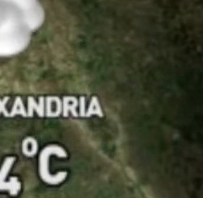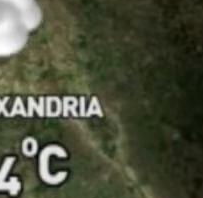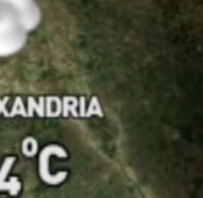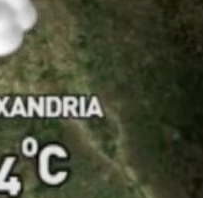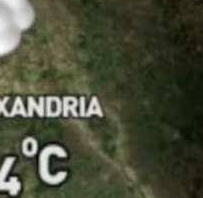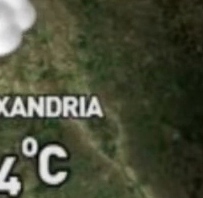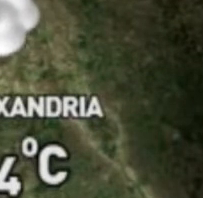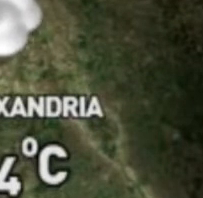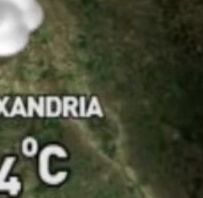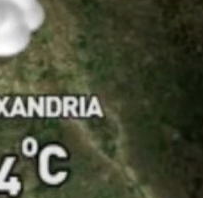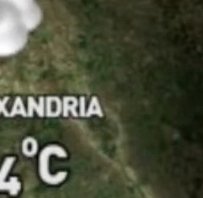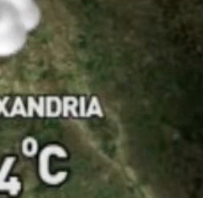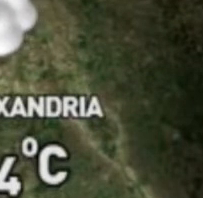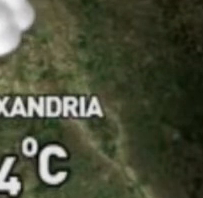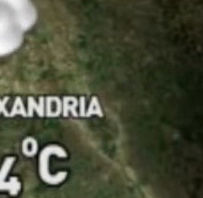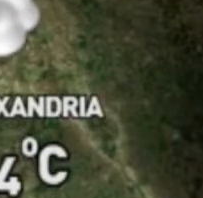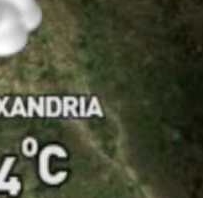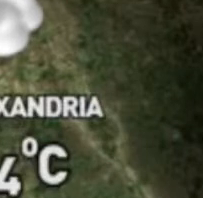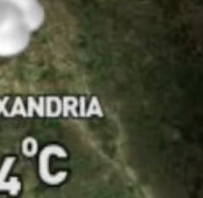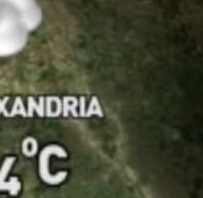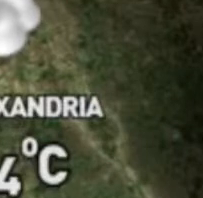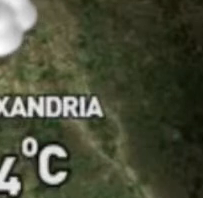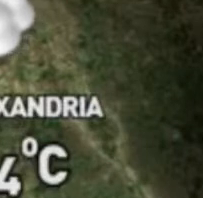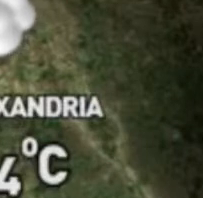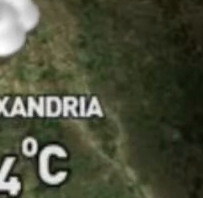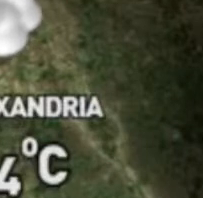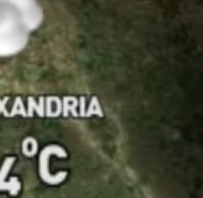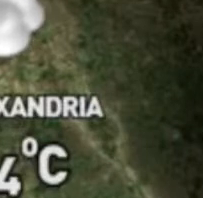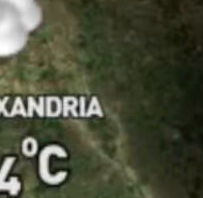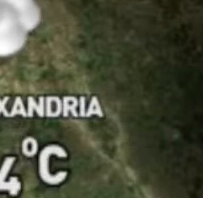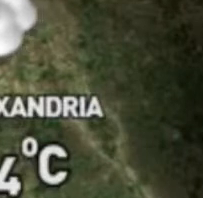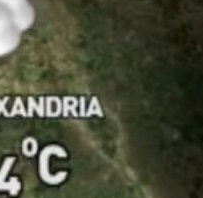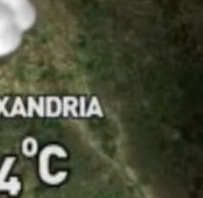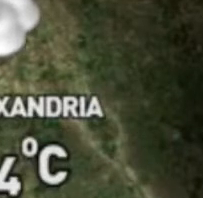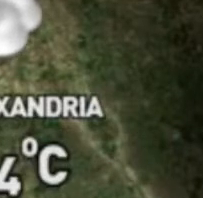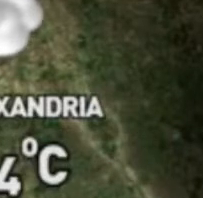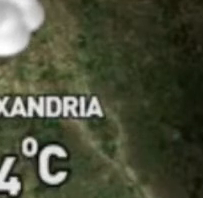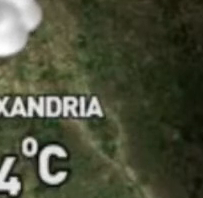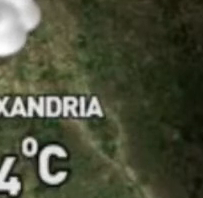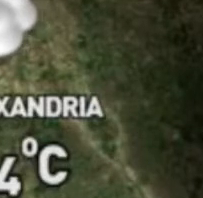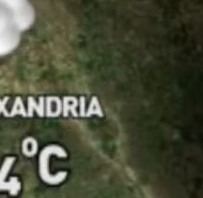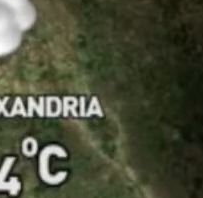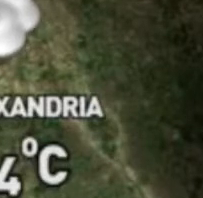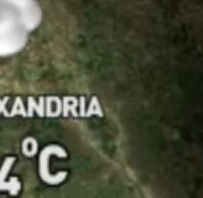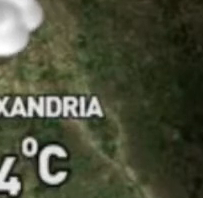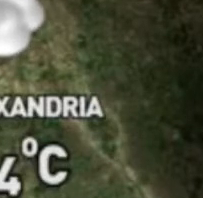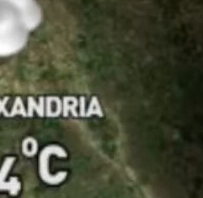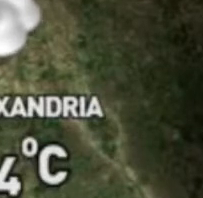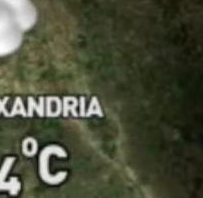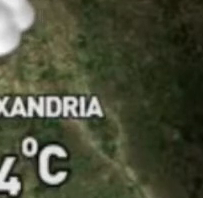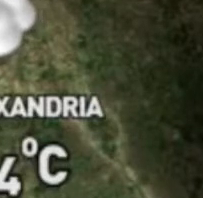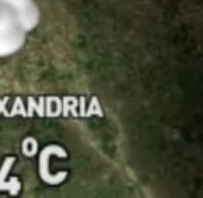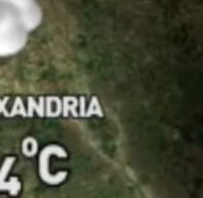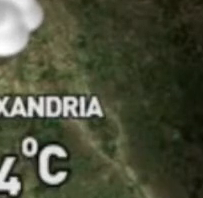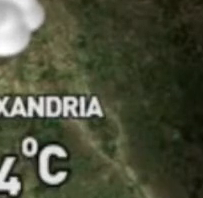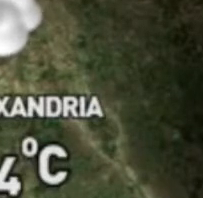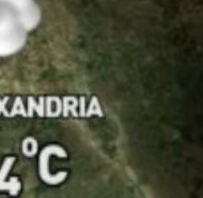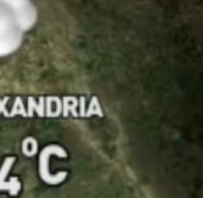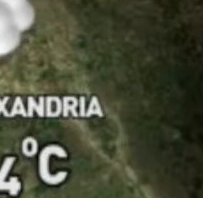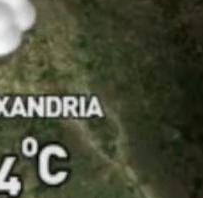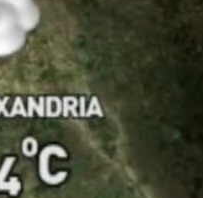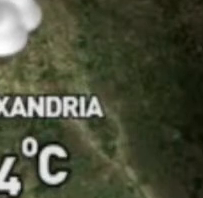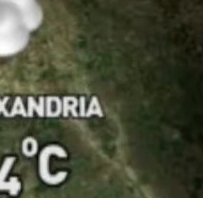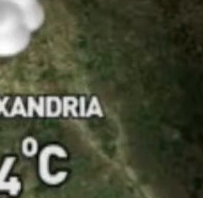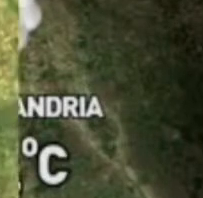electrice și intensificări de scurtă durată ale vântului. Vântul va sufla slab până la moderat. Temperaturile minime vor fi cuprinse între 10 și